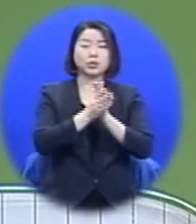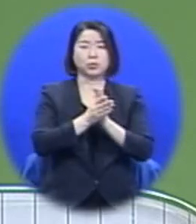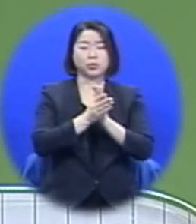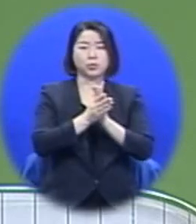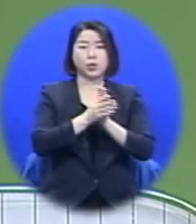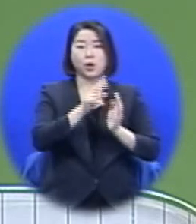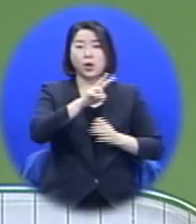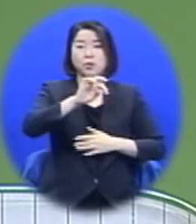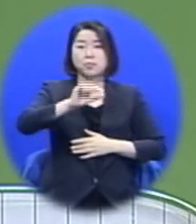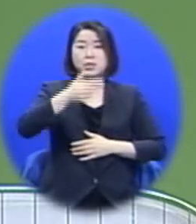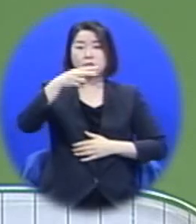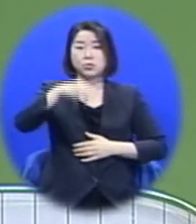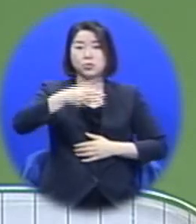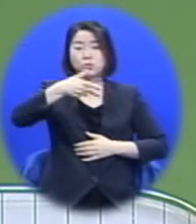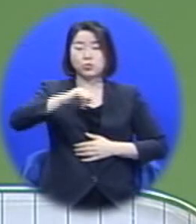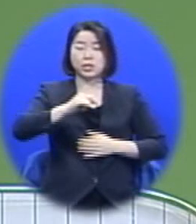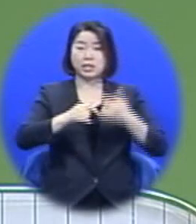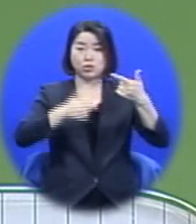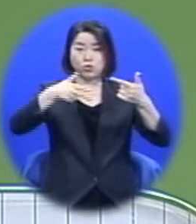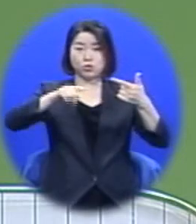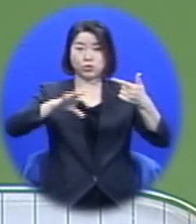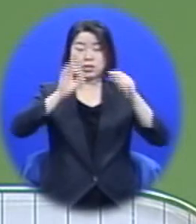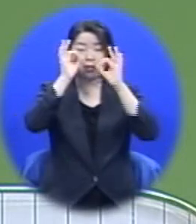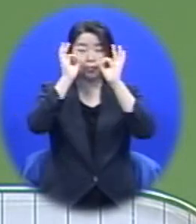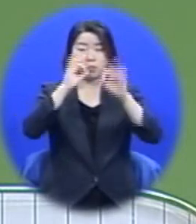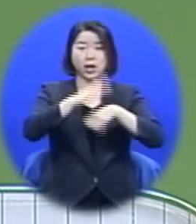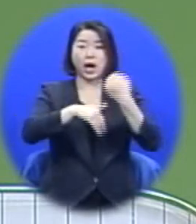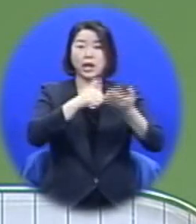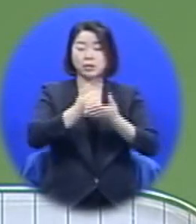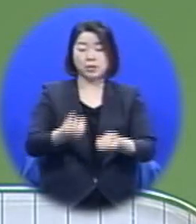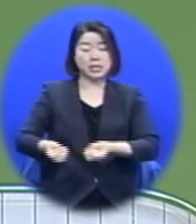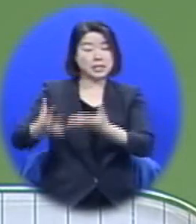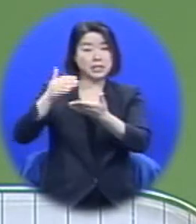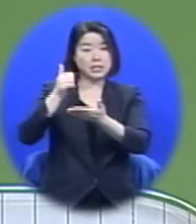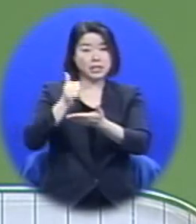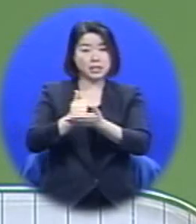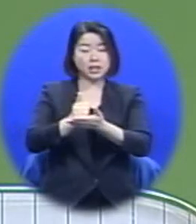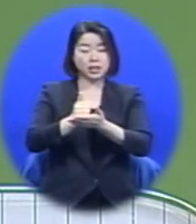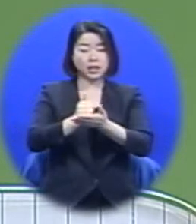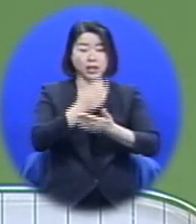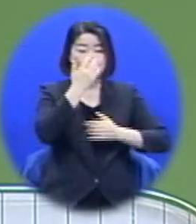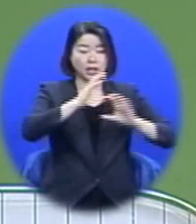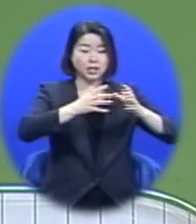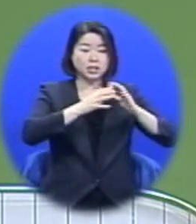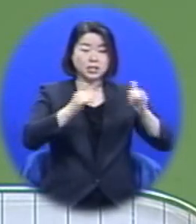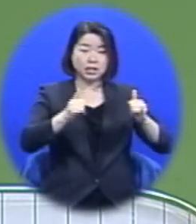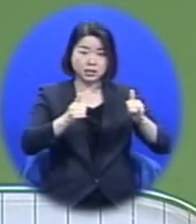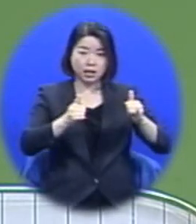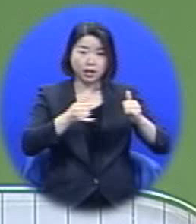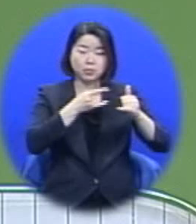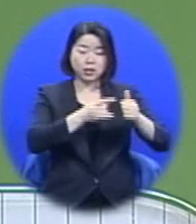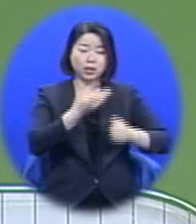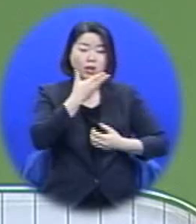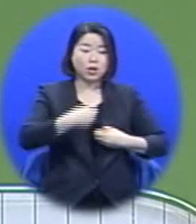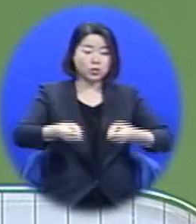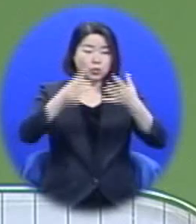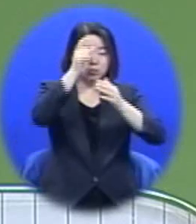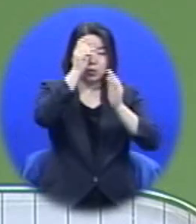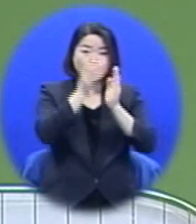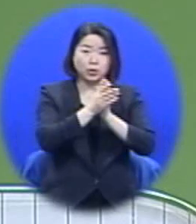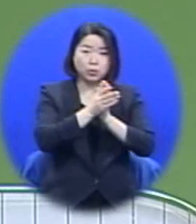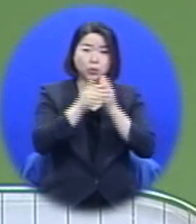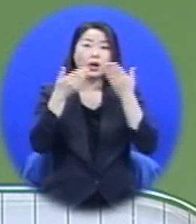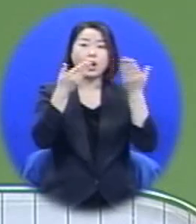민수기 6장에 보면 하나님께서 제사장들에게 이스라엘 백성들에게 아 축복기도를 해 줄 때 꼭 요